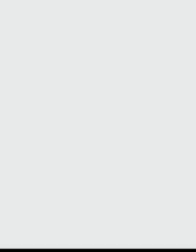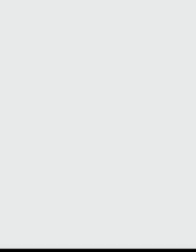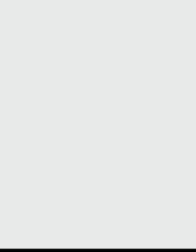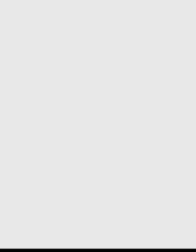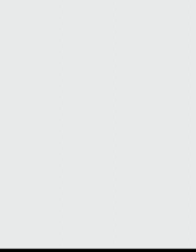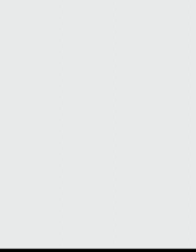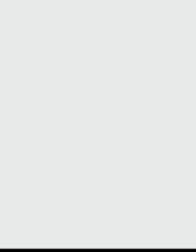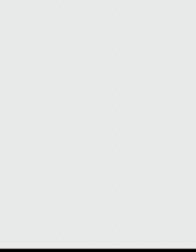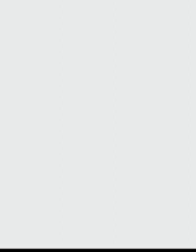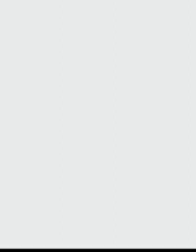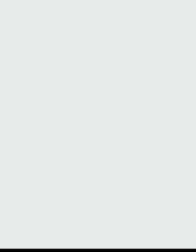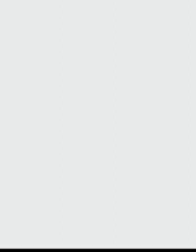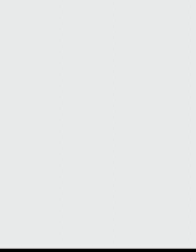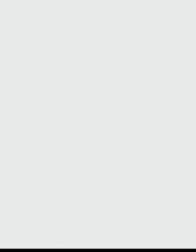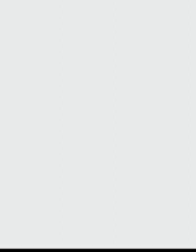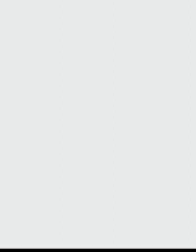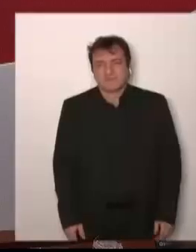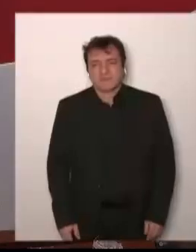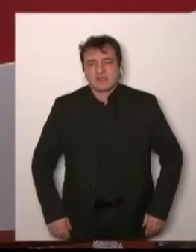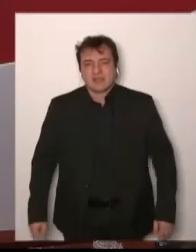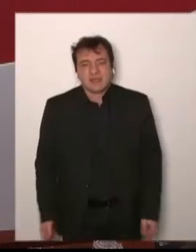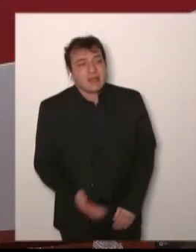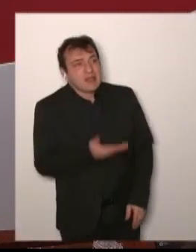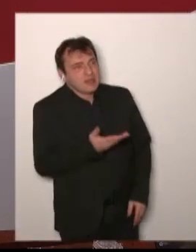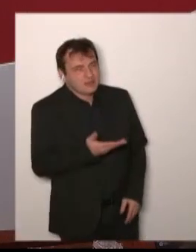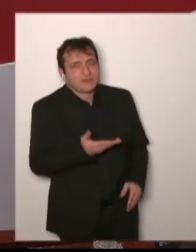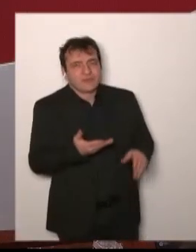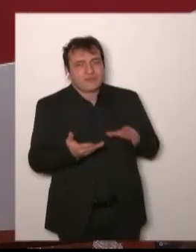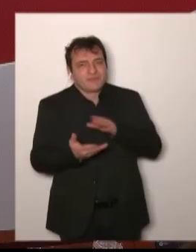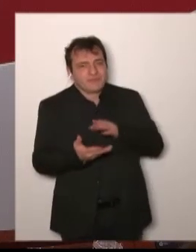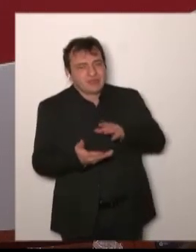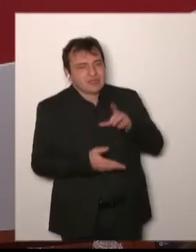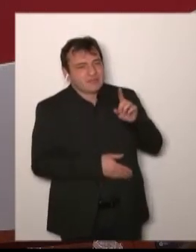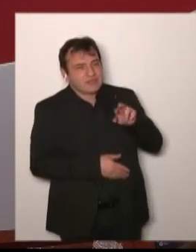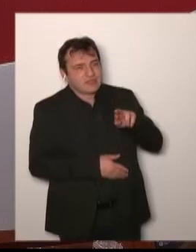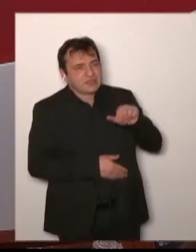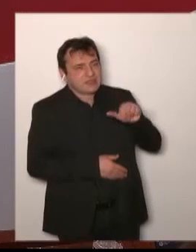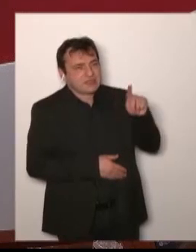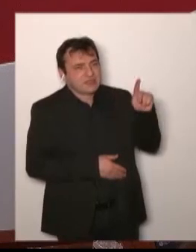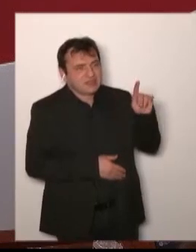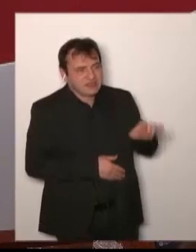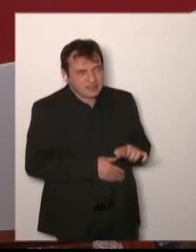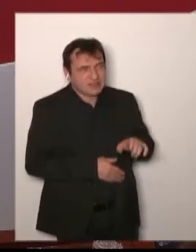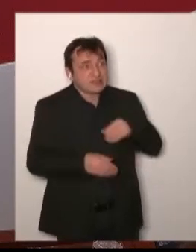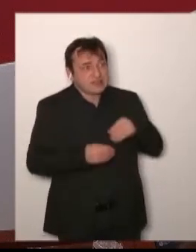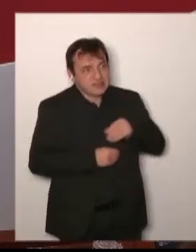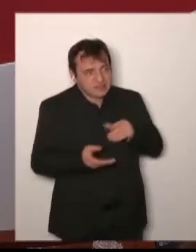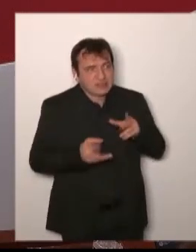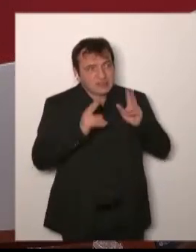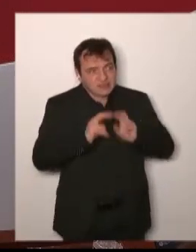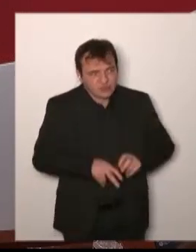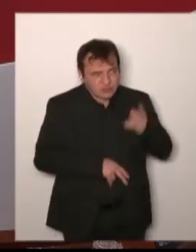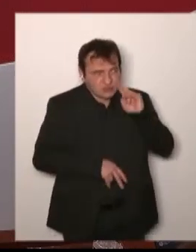Joanna DRAKE, directrice générale adjointe à la direction générale de la recherche et de l'innovation de la Commission européenne. John Ryan, directeur général adjoint à la DG